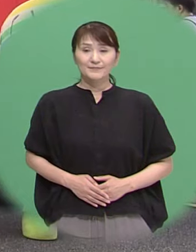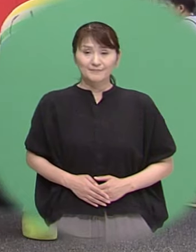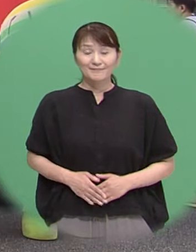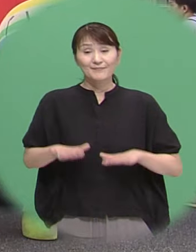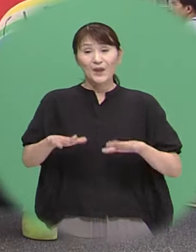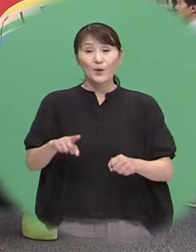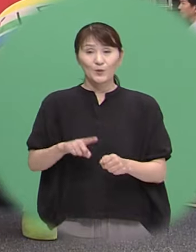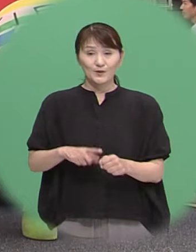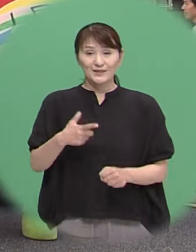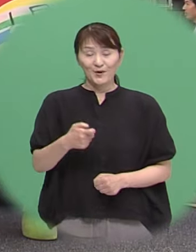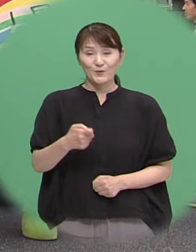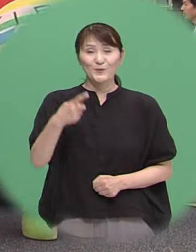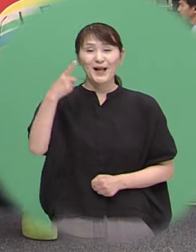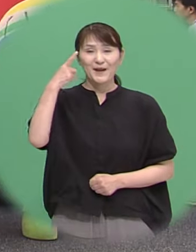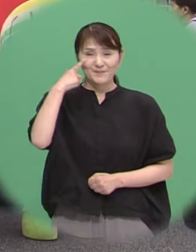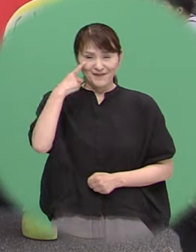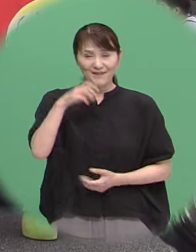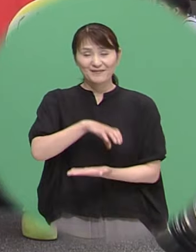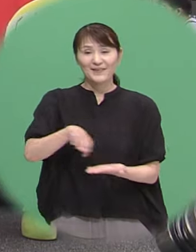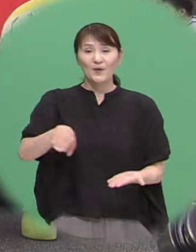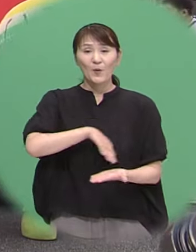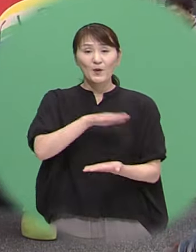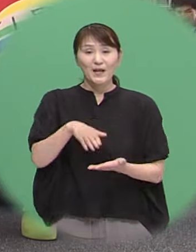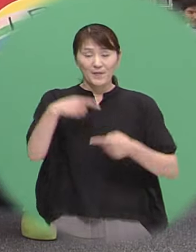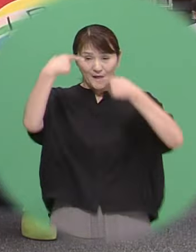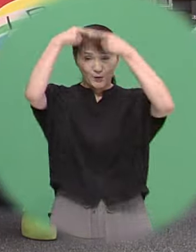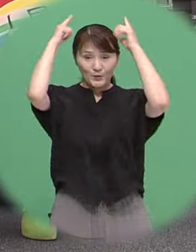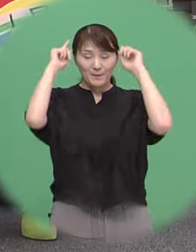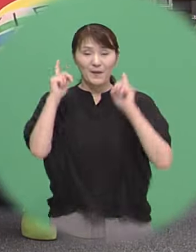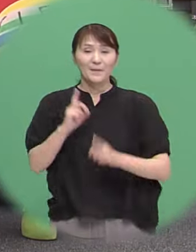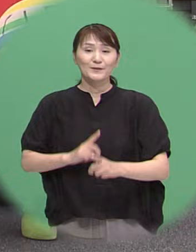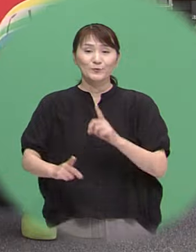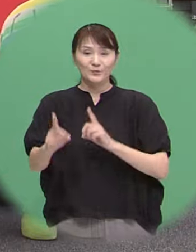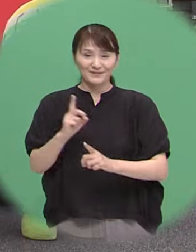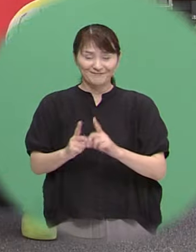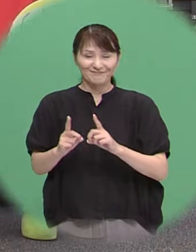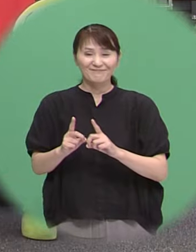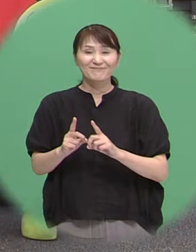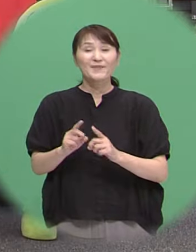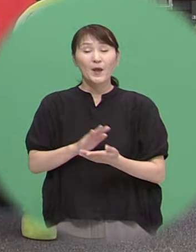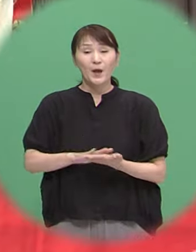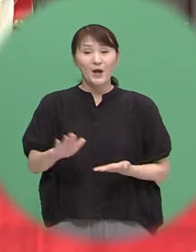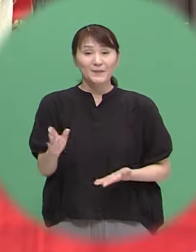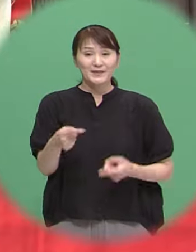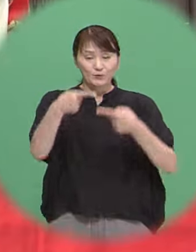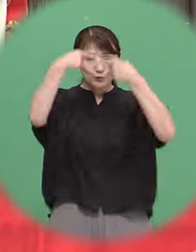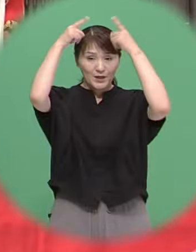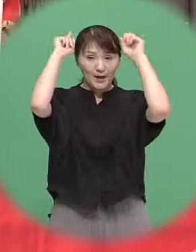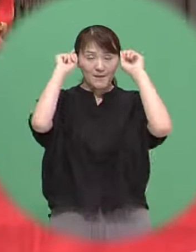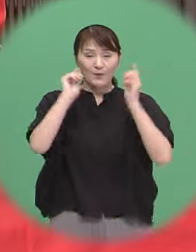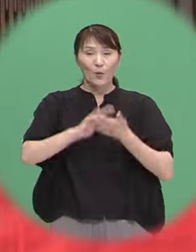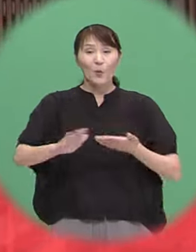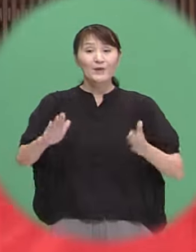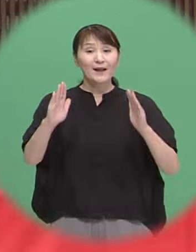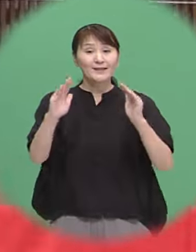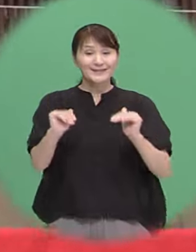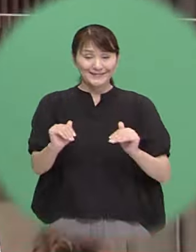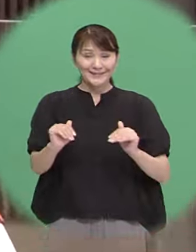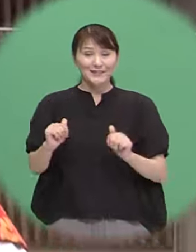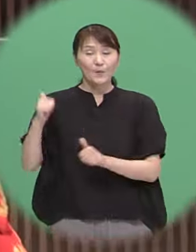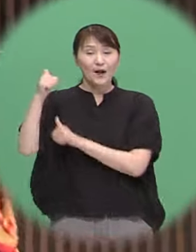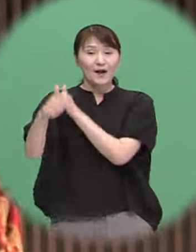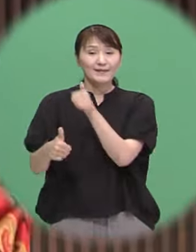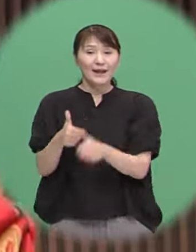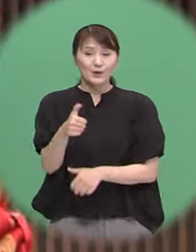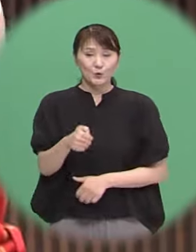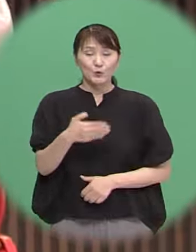今年で60回目を迎えた郡山うねめ祭り、ミスうねめの交代式では第